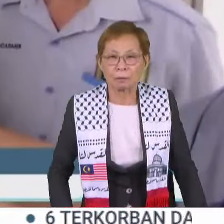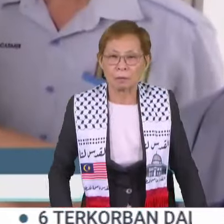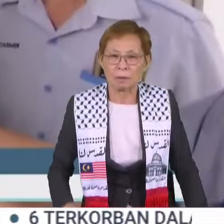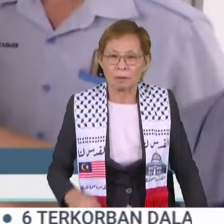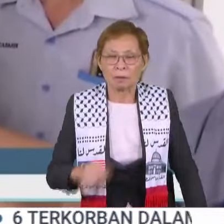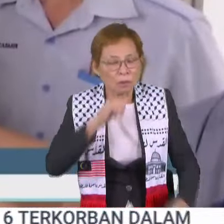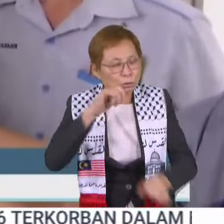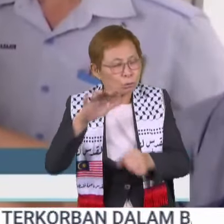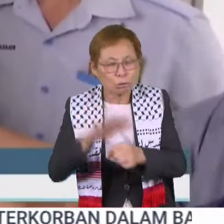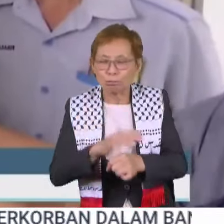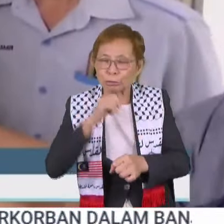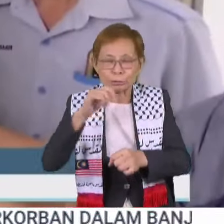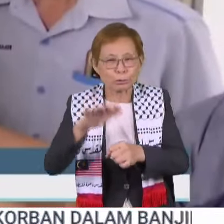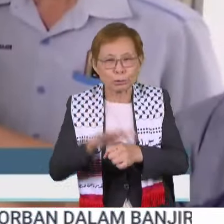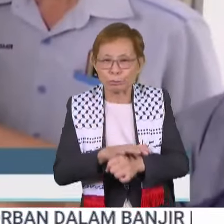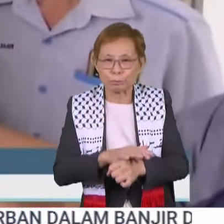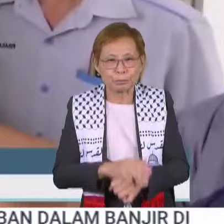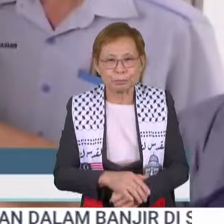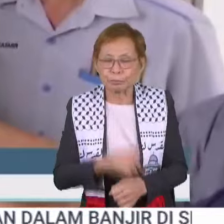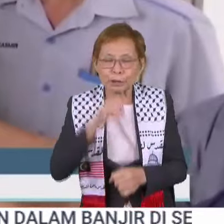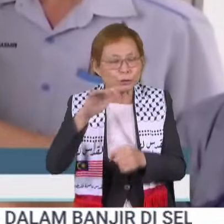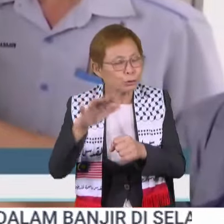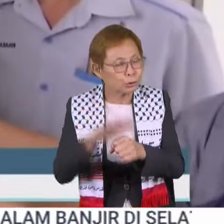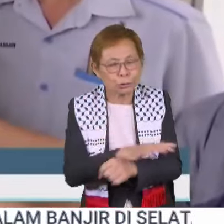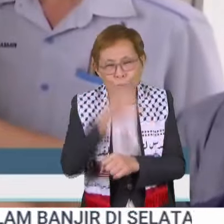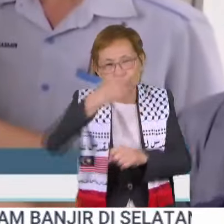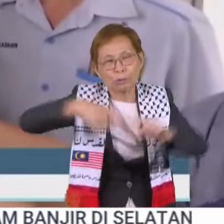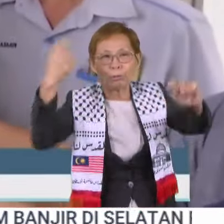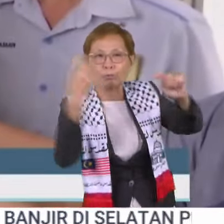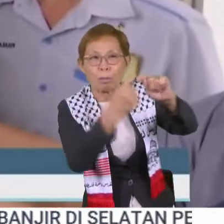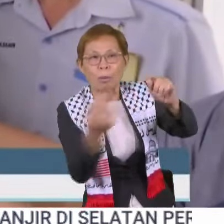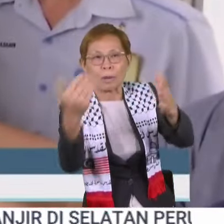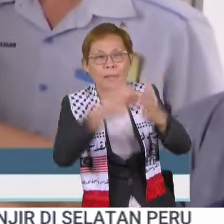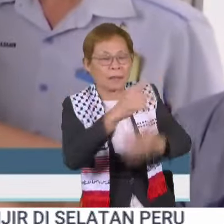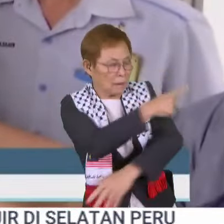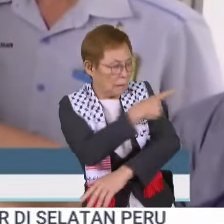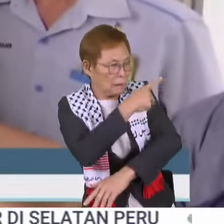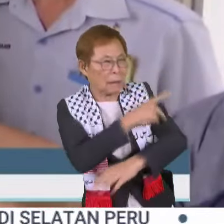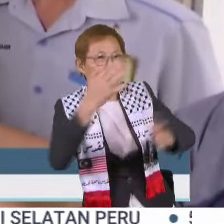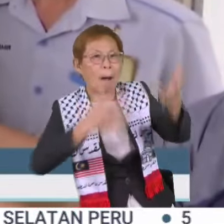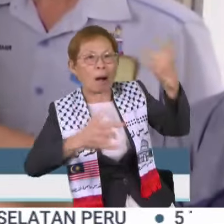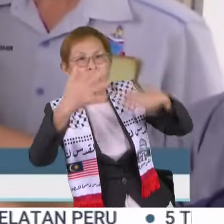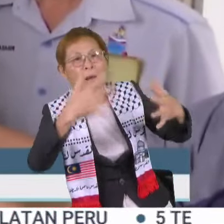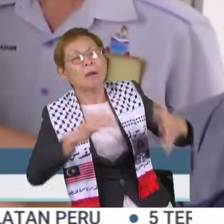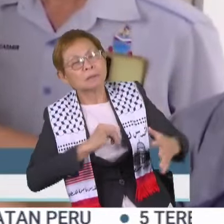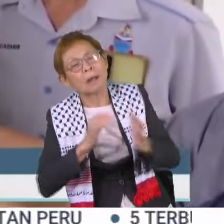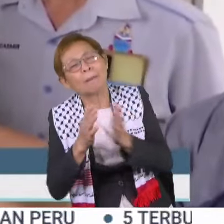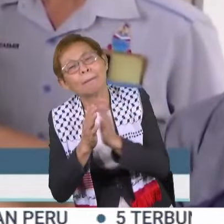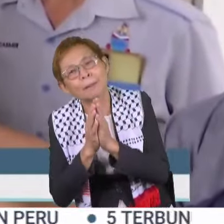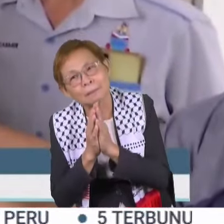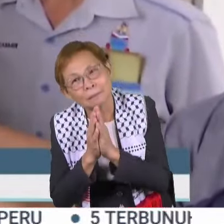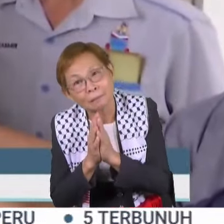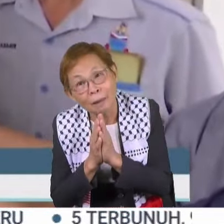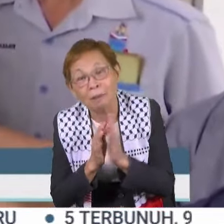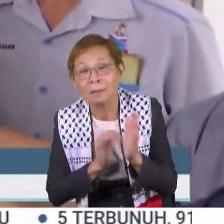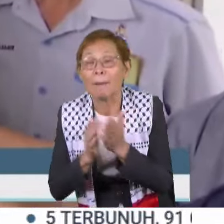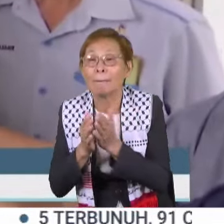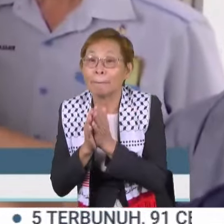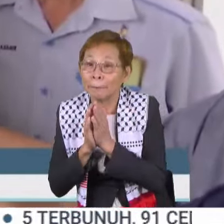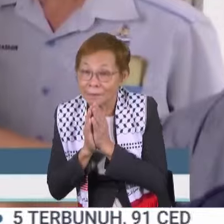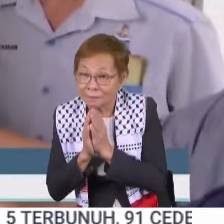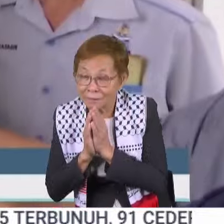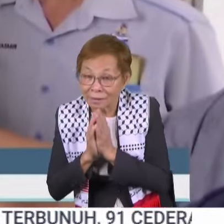memang tidak cukuplah untuk membina e semula klinik kesehatan yang terbakar dan saya minta kepada